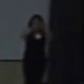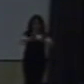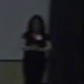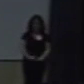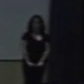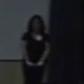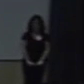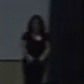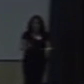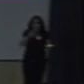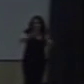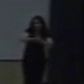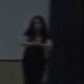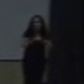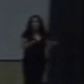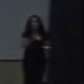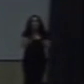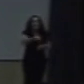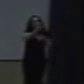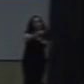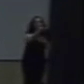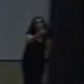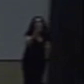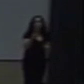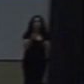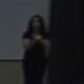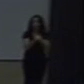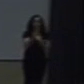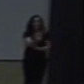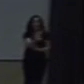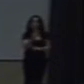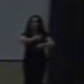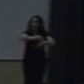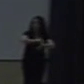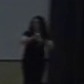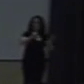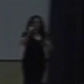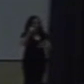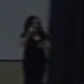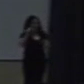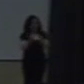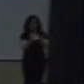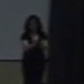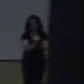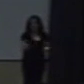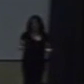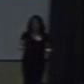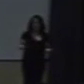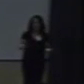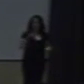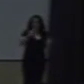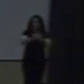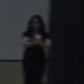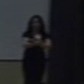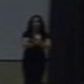informació, això, és 24 hores, 7 dies a la setmana, no? I això té profundes